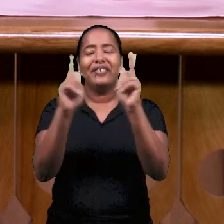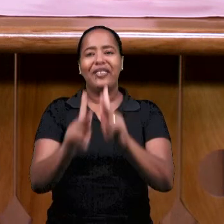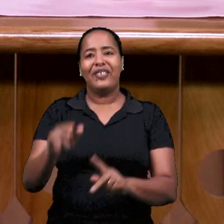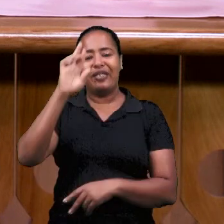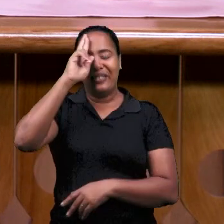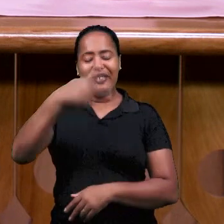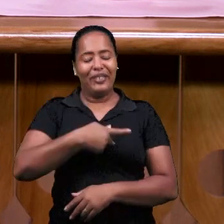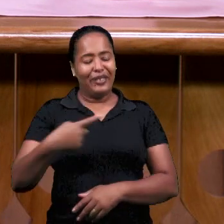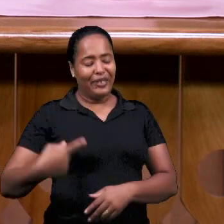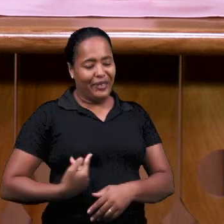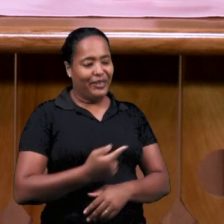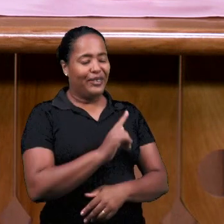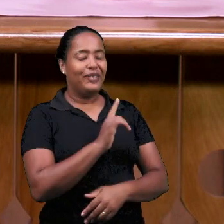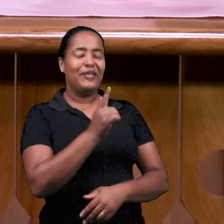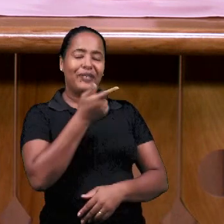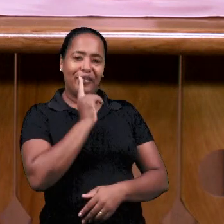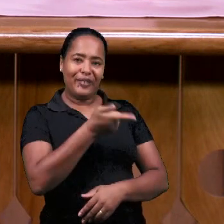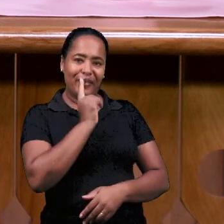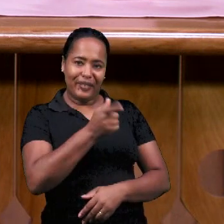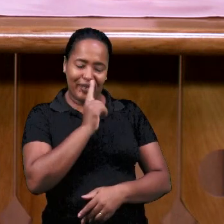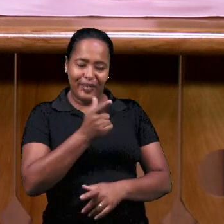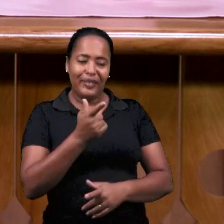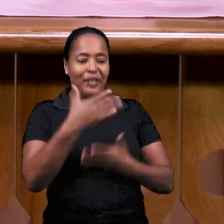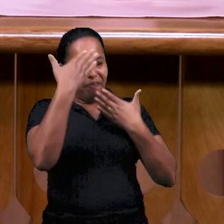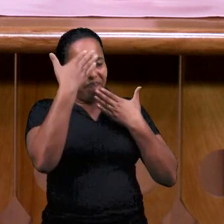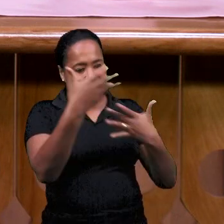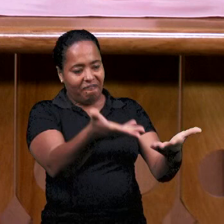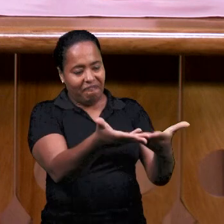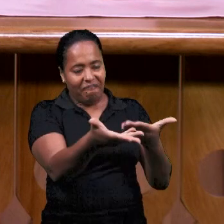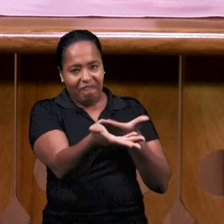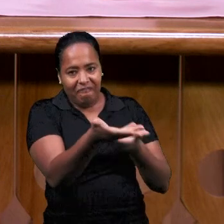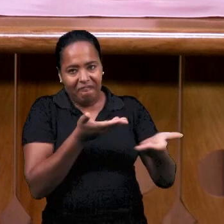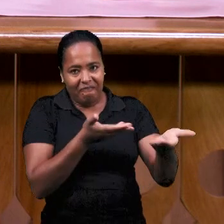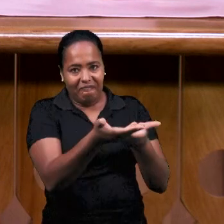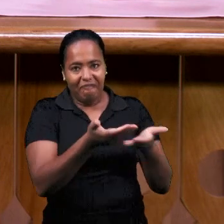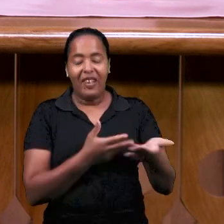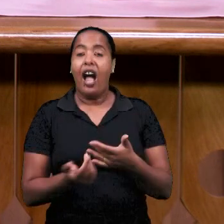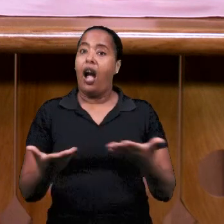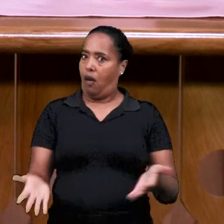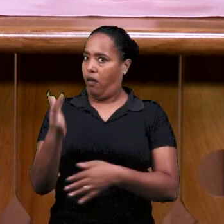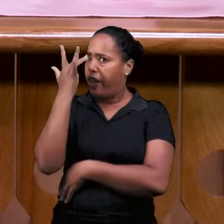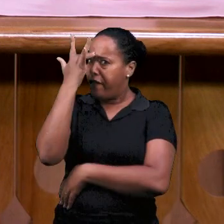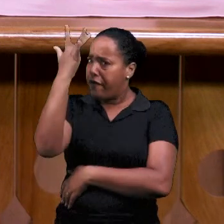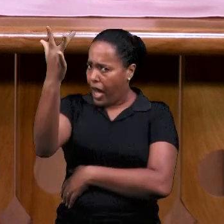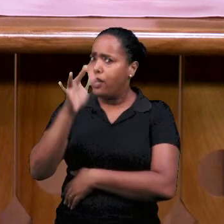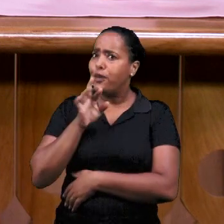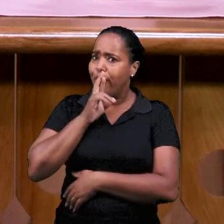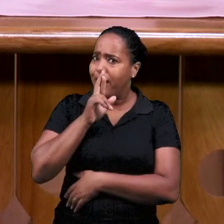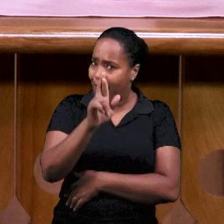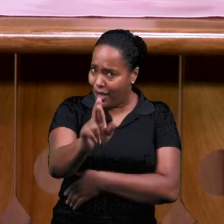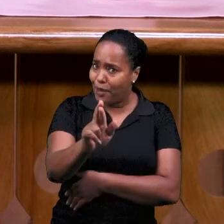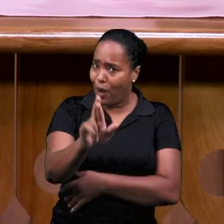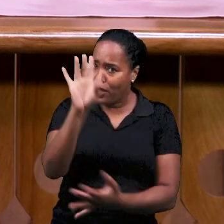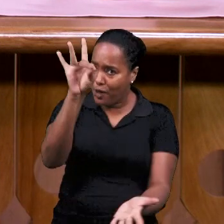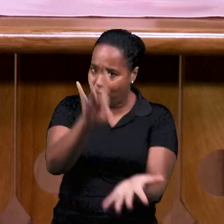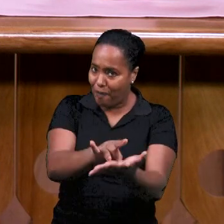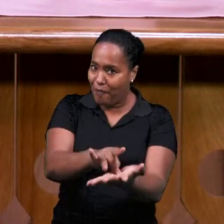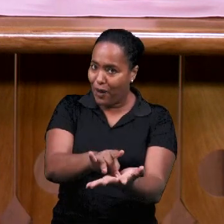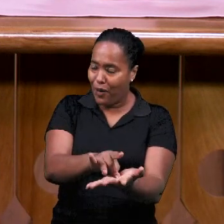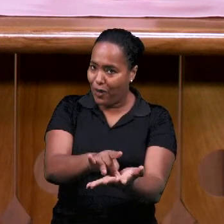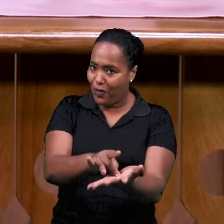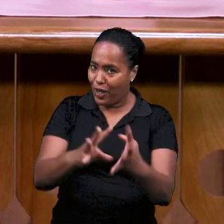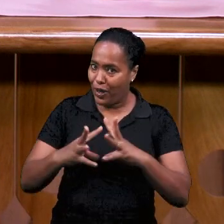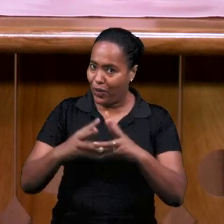Amen, mes frères. La paix du Seigneur, Pasteur Jodetti, merci pour ta participation. Ceci va même simplifier les réponses qui seront données